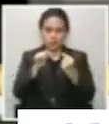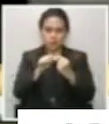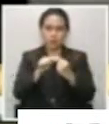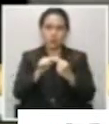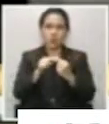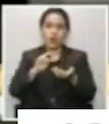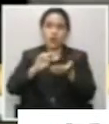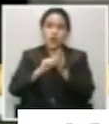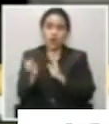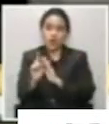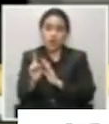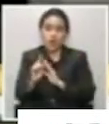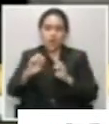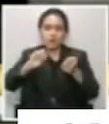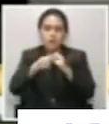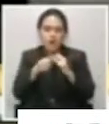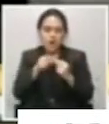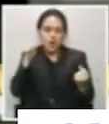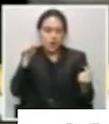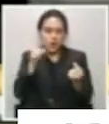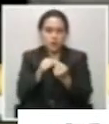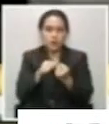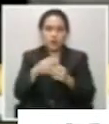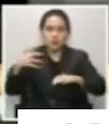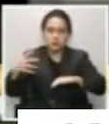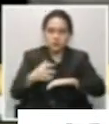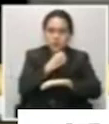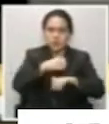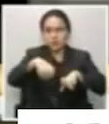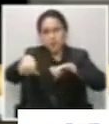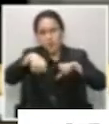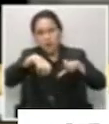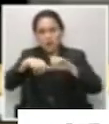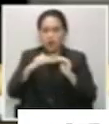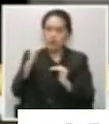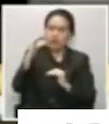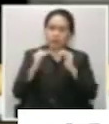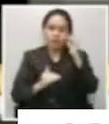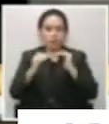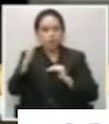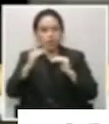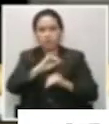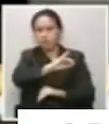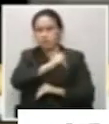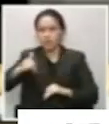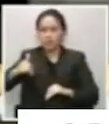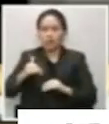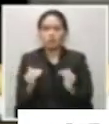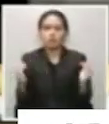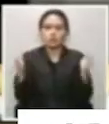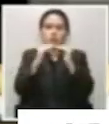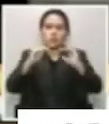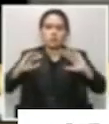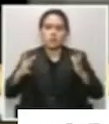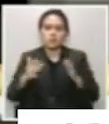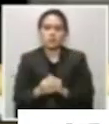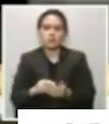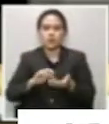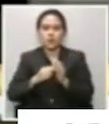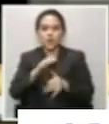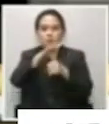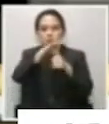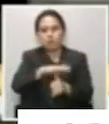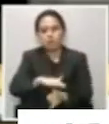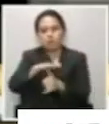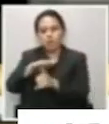จัดปัญหาการเมืองการปกครองที่ไม่มีเสถียรภาพไม่มีความยุติธรรมเอารัดเอาเปรียบกัน